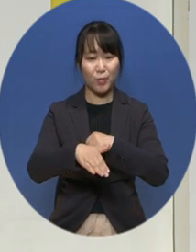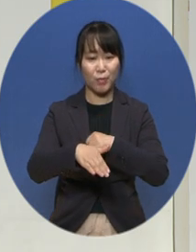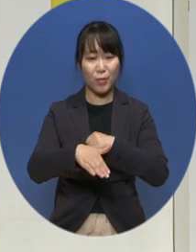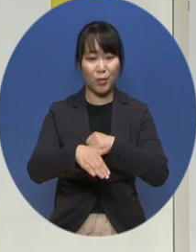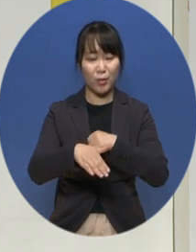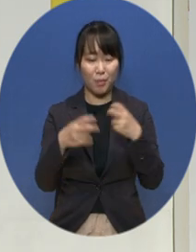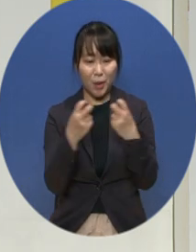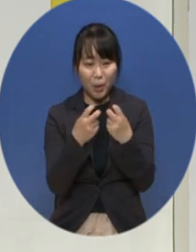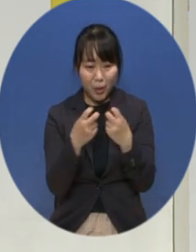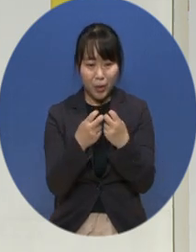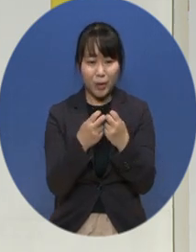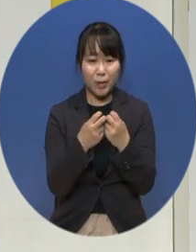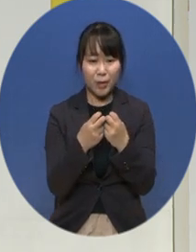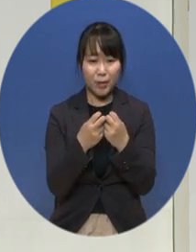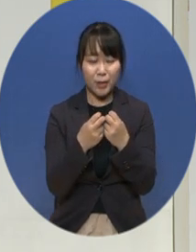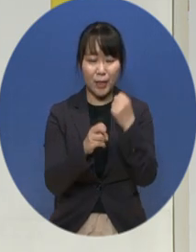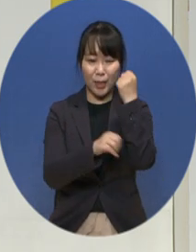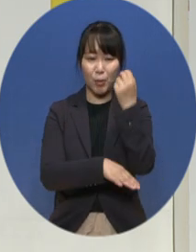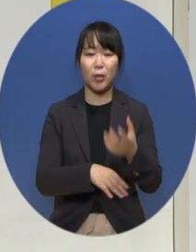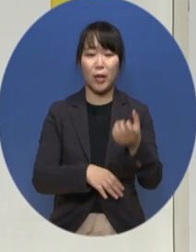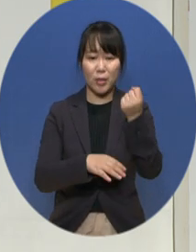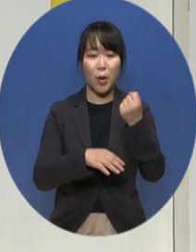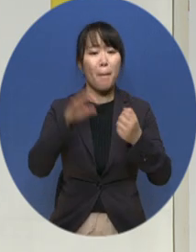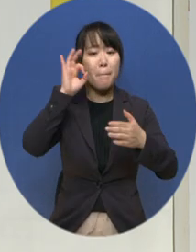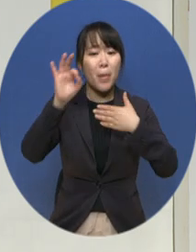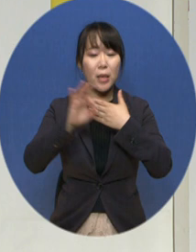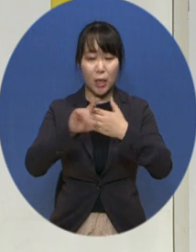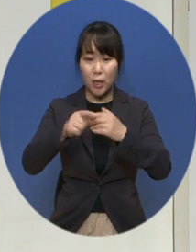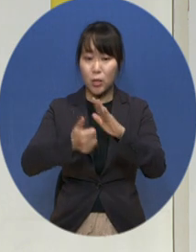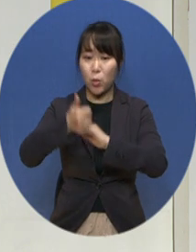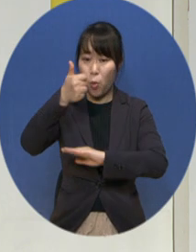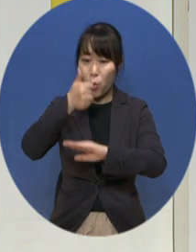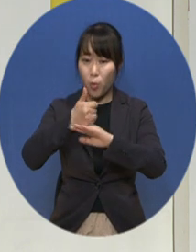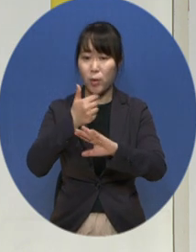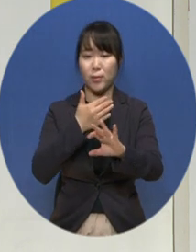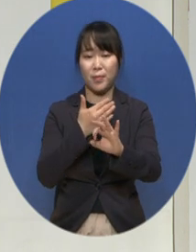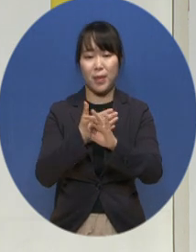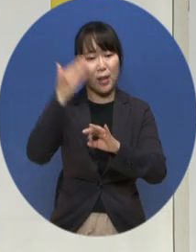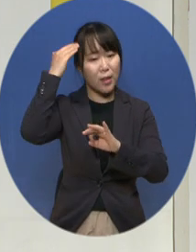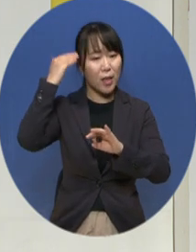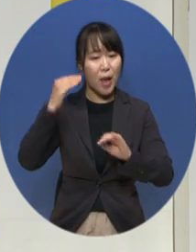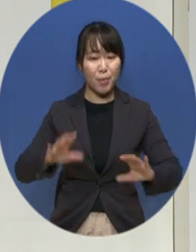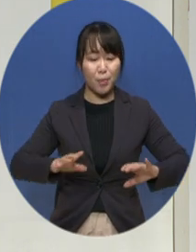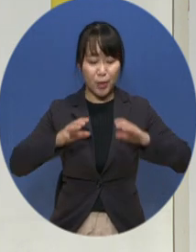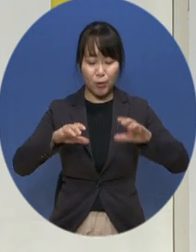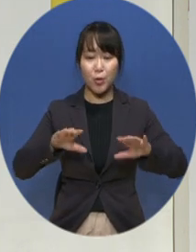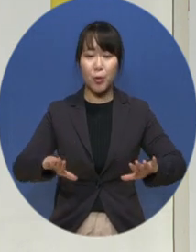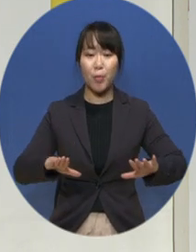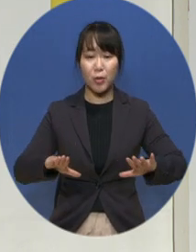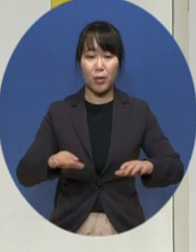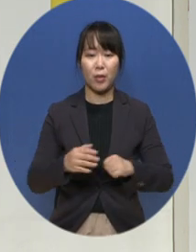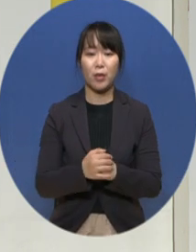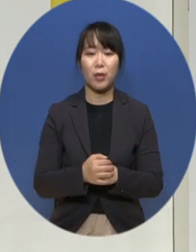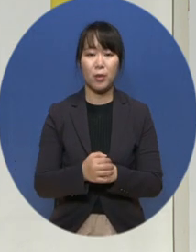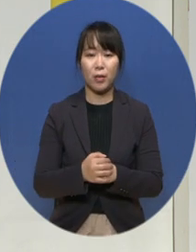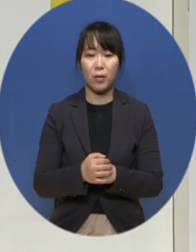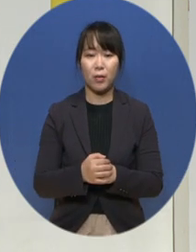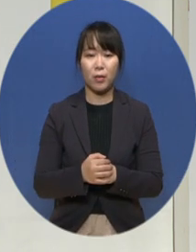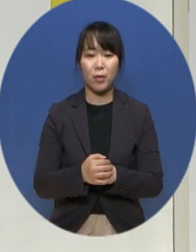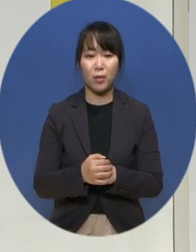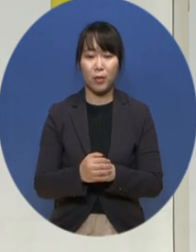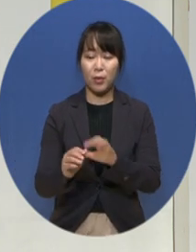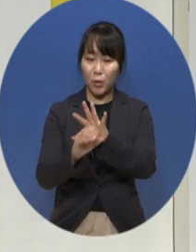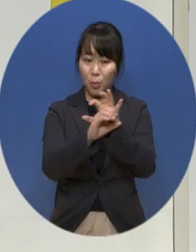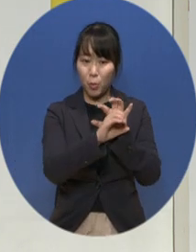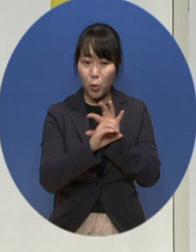전략을 존재로 해서 만약에 이것이 총 뭐 하게 되면 대한민국 이 이번에 우려 어 고 코아